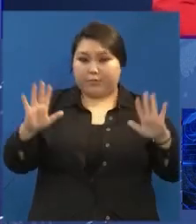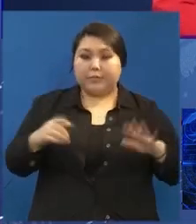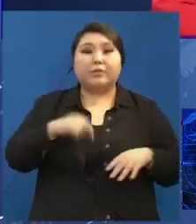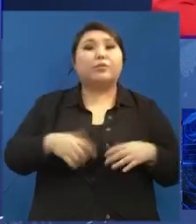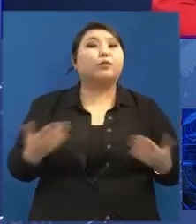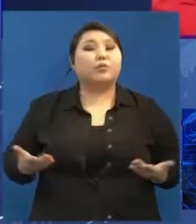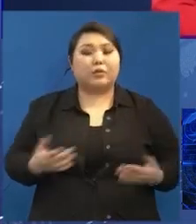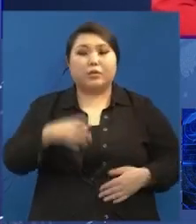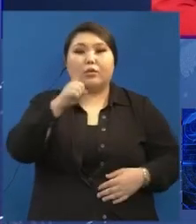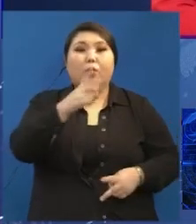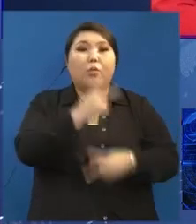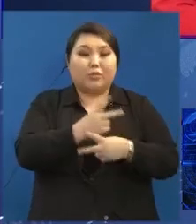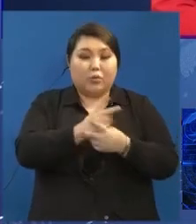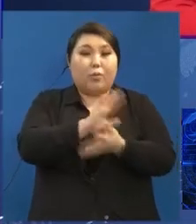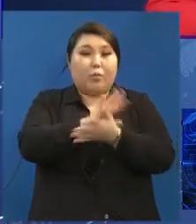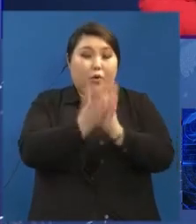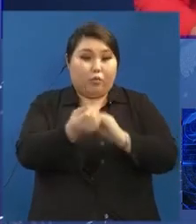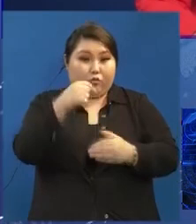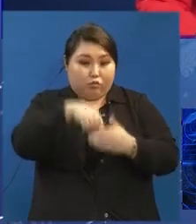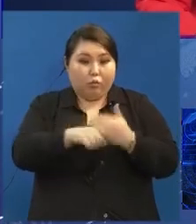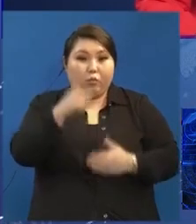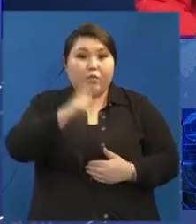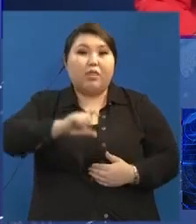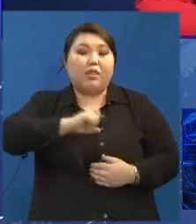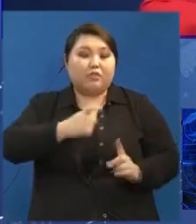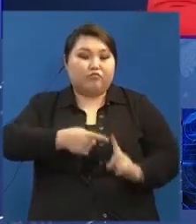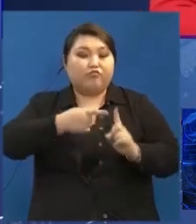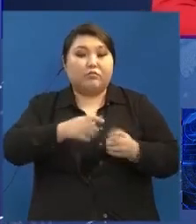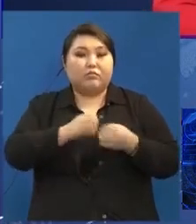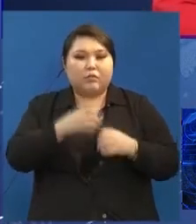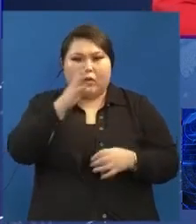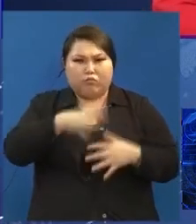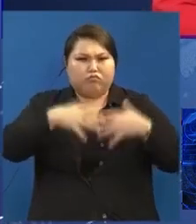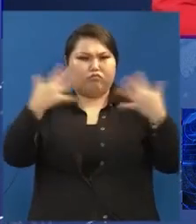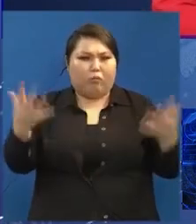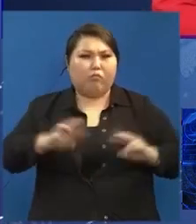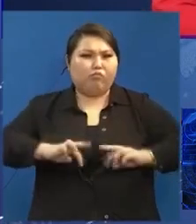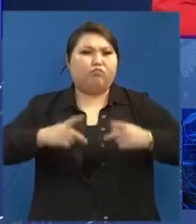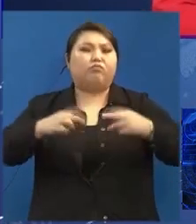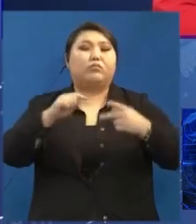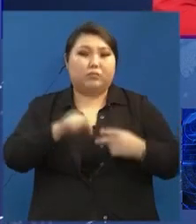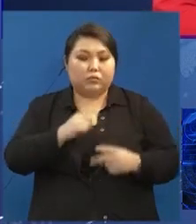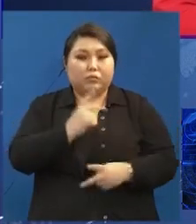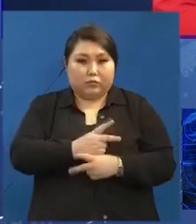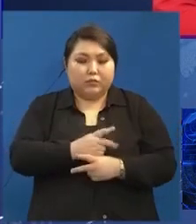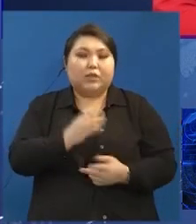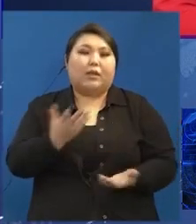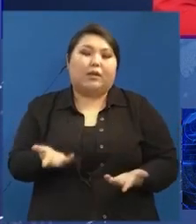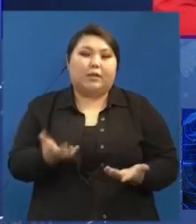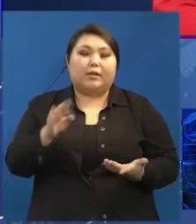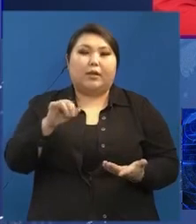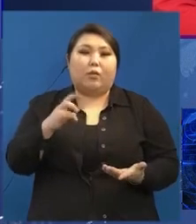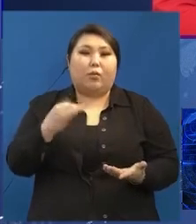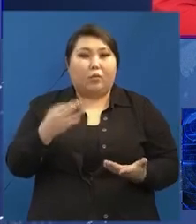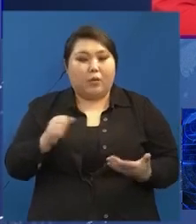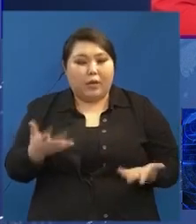нэг хууль юм шиг боловч хүний эрхийн чиглэлд хийгдсэн маш том реформ мэн хууль байсан. За ялангуяа